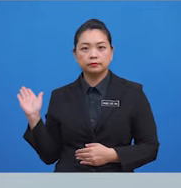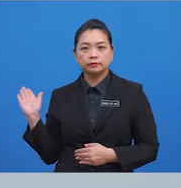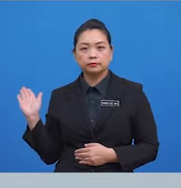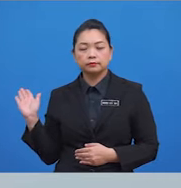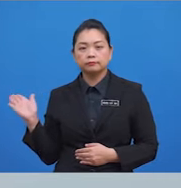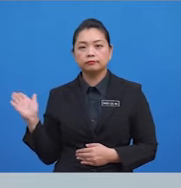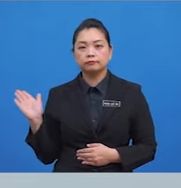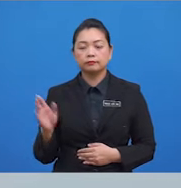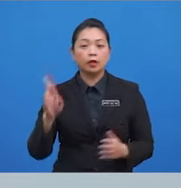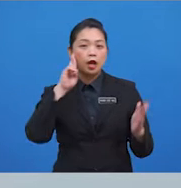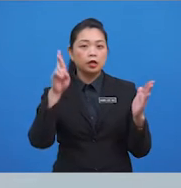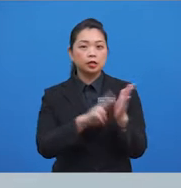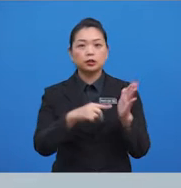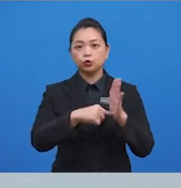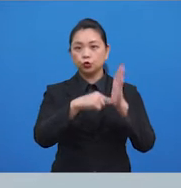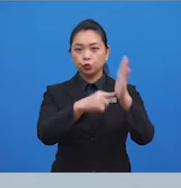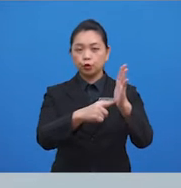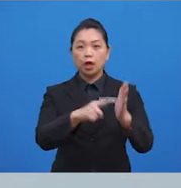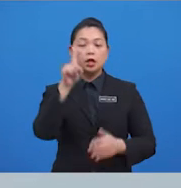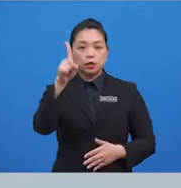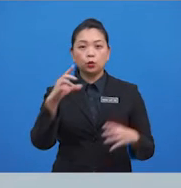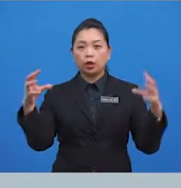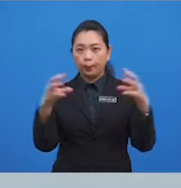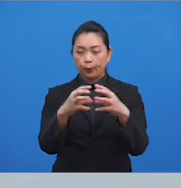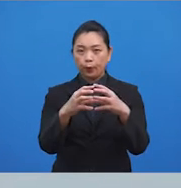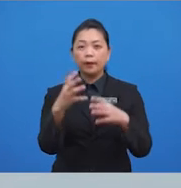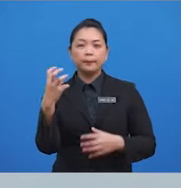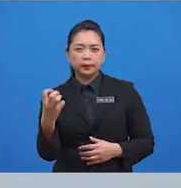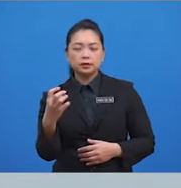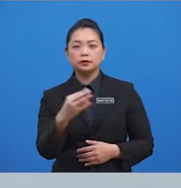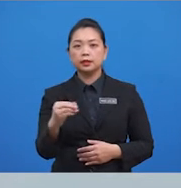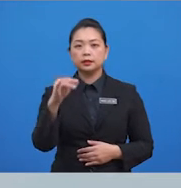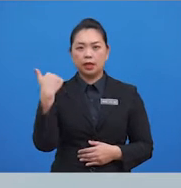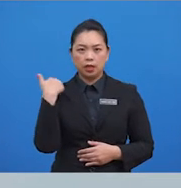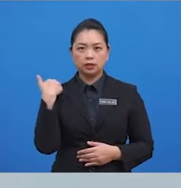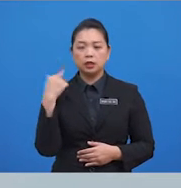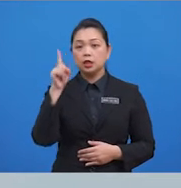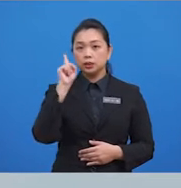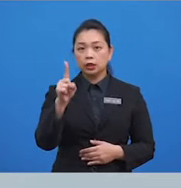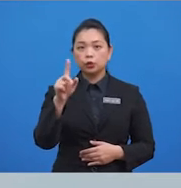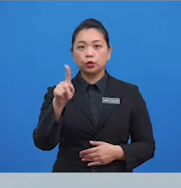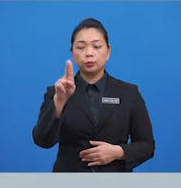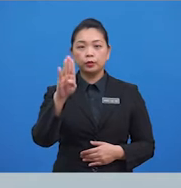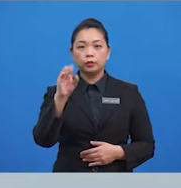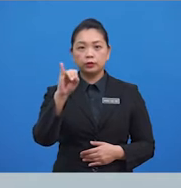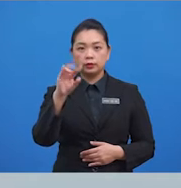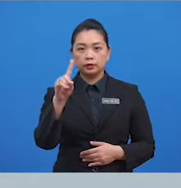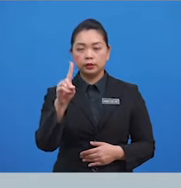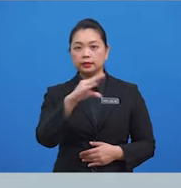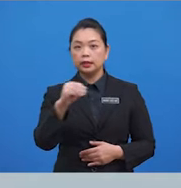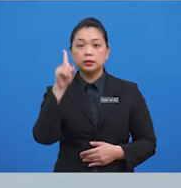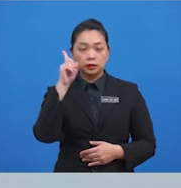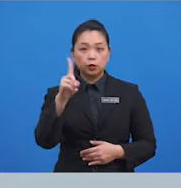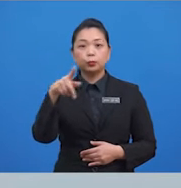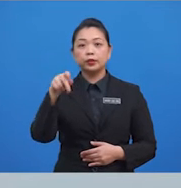paparan. Rajah menunjukkan sebuah gabungan pepejal yang terdiri daripada sebuah kuboid dan